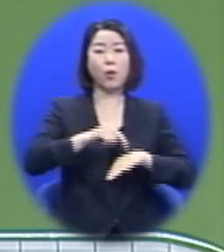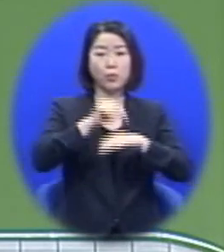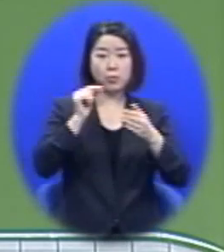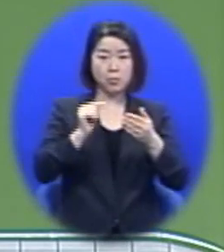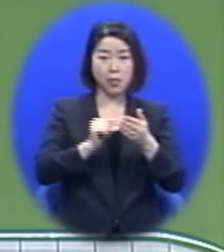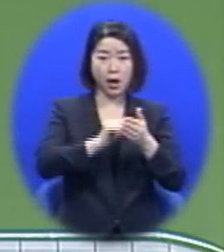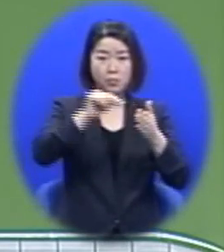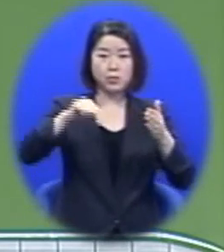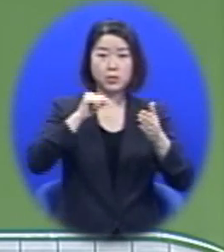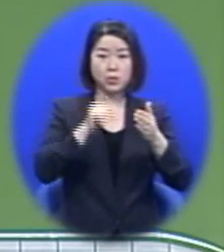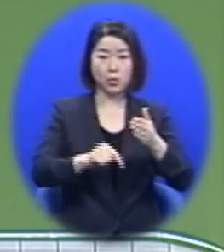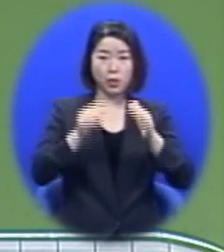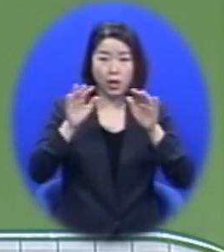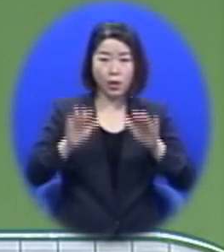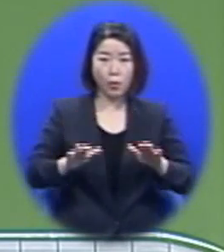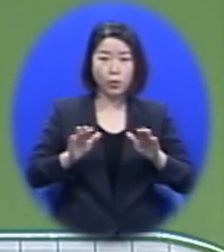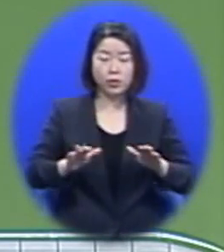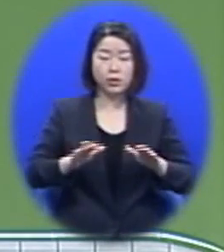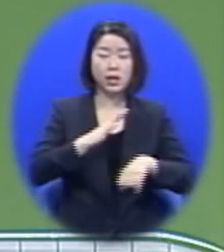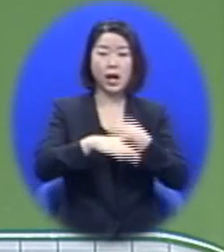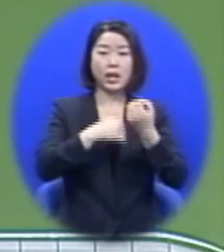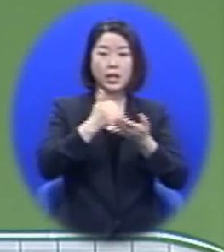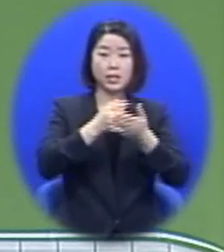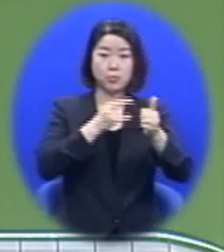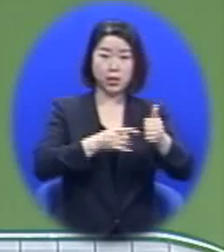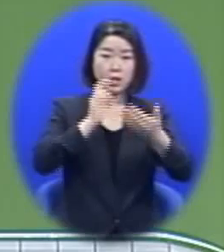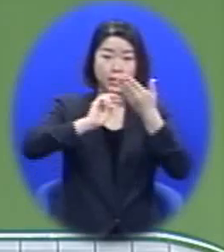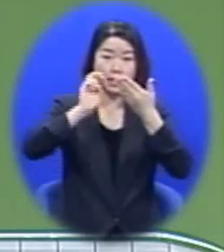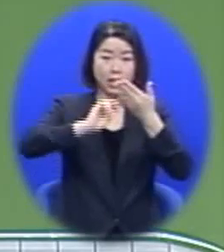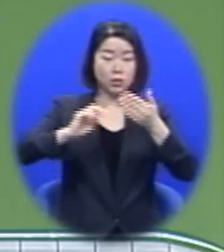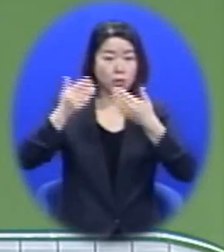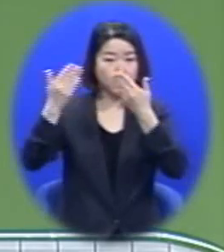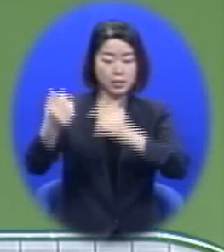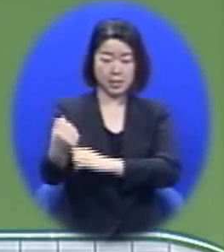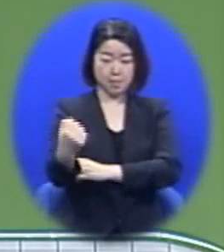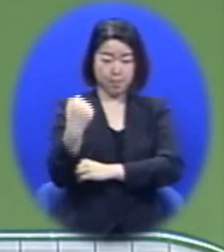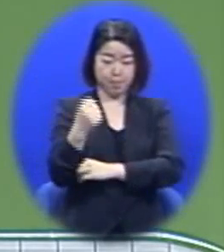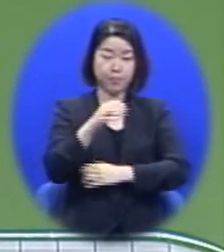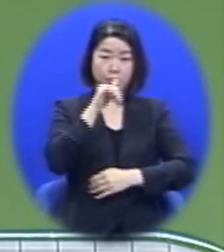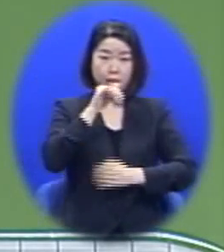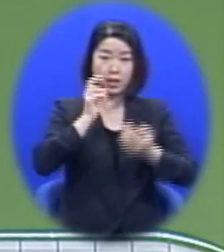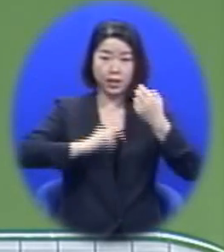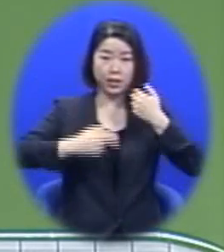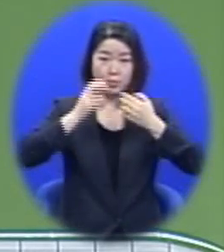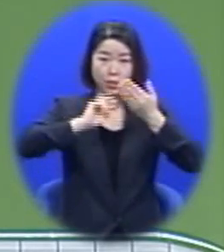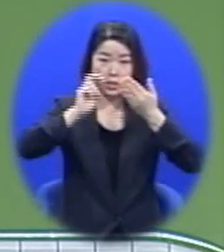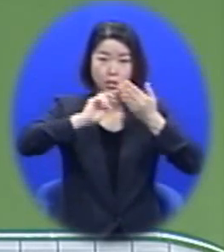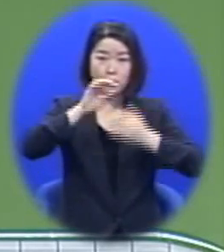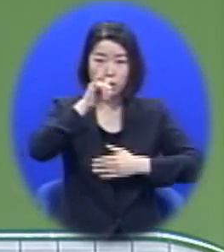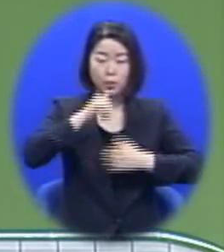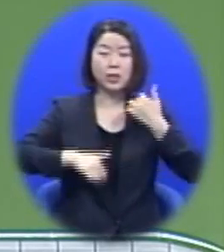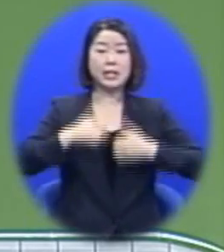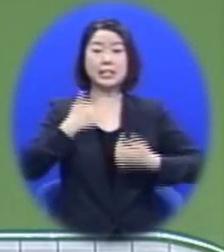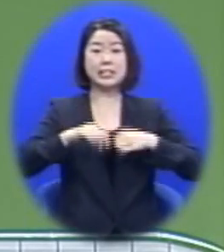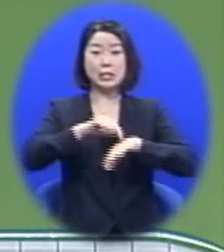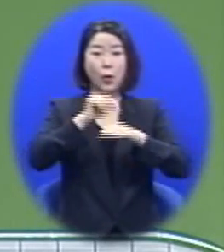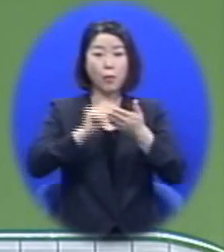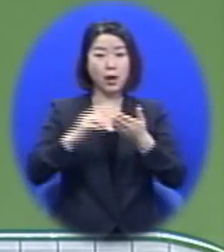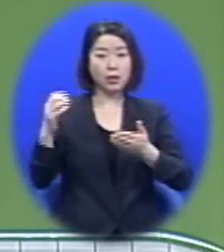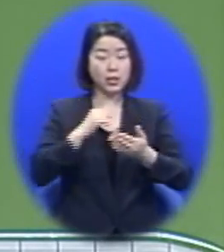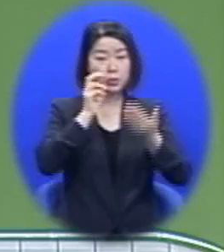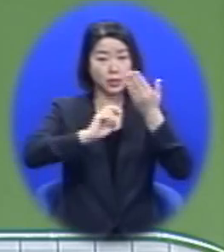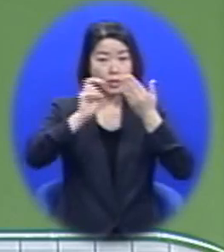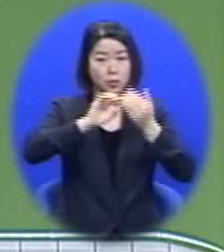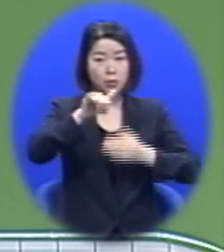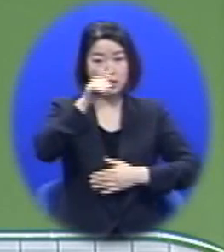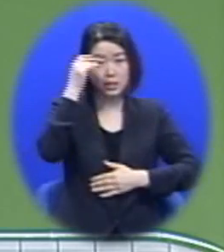오늘 하나님을 찬송할 때 힘있게 찬송하셨고 즐거운 마음으로 찬송하셨습니까?